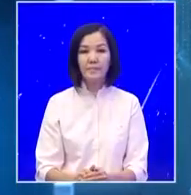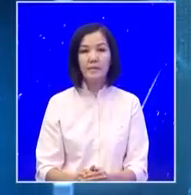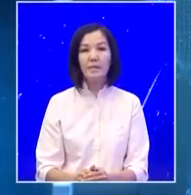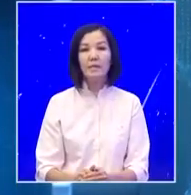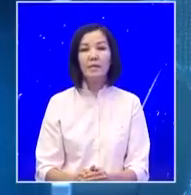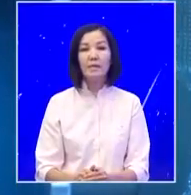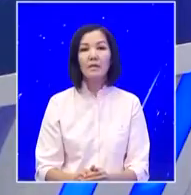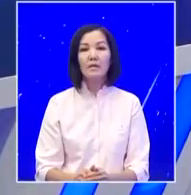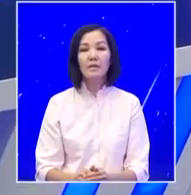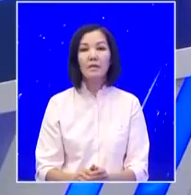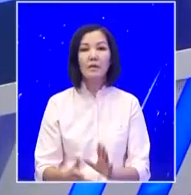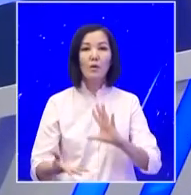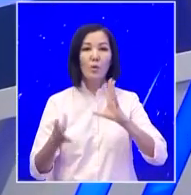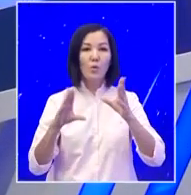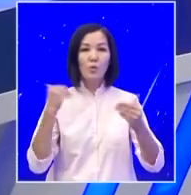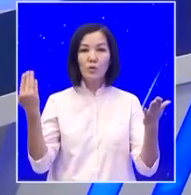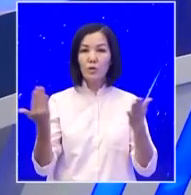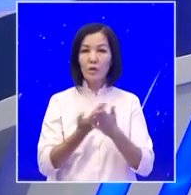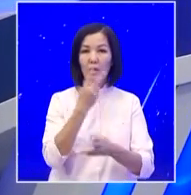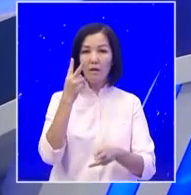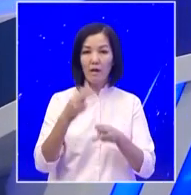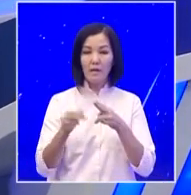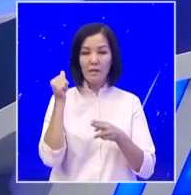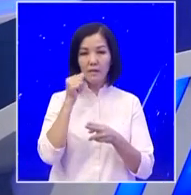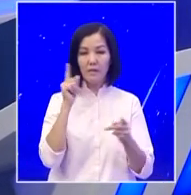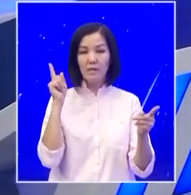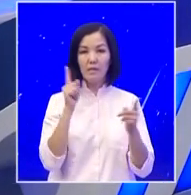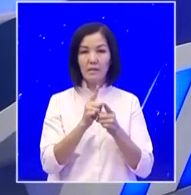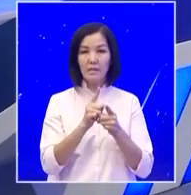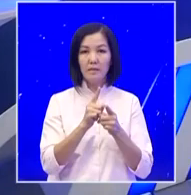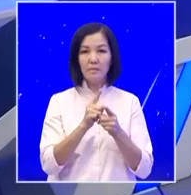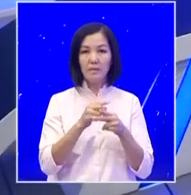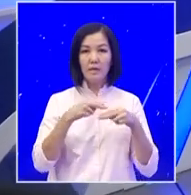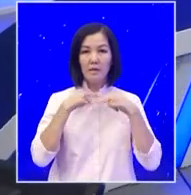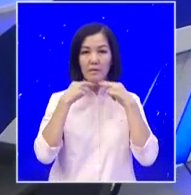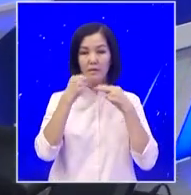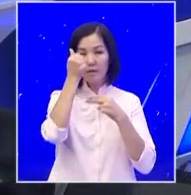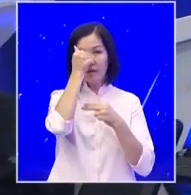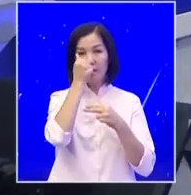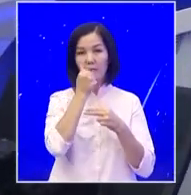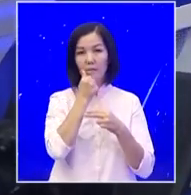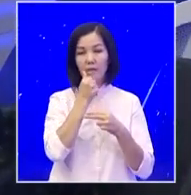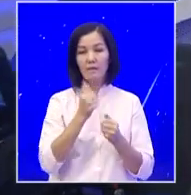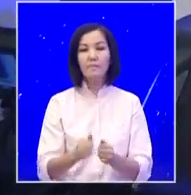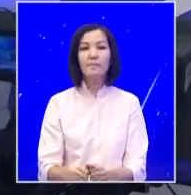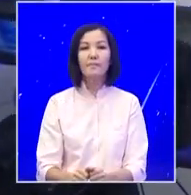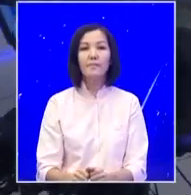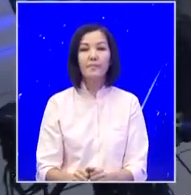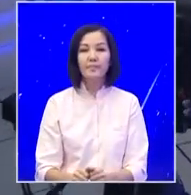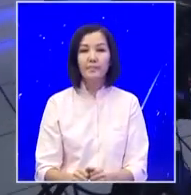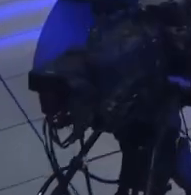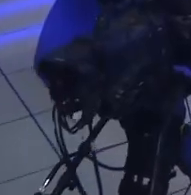Талдықорған. Қымбатты көрермен, бүгінге келіп түскен ақпараттар легі осындай. Назарларыңызға рахмет, амандықта жүздескенше.